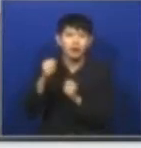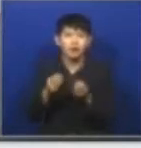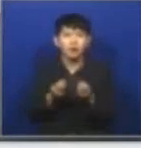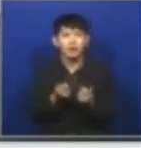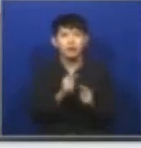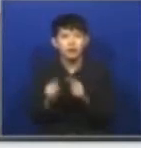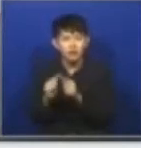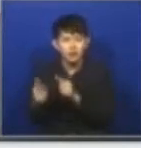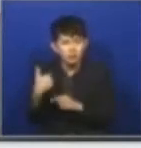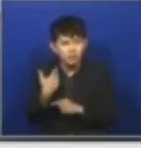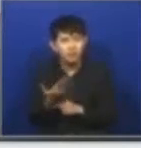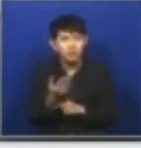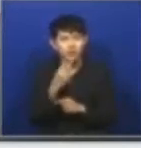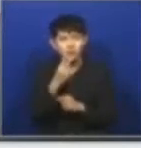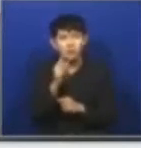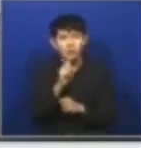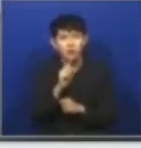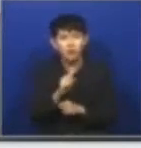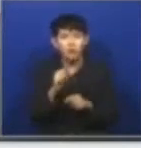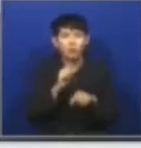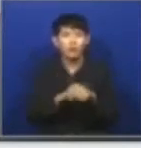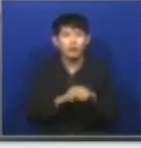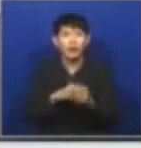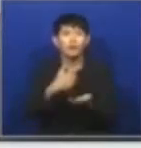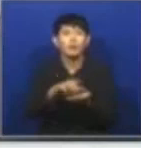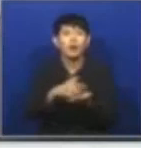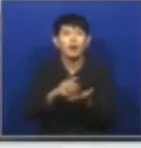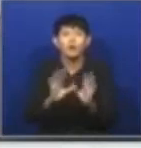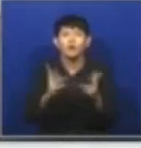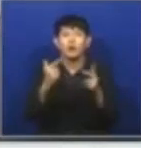ายตัวเฉพาะหัวเรื่องหมดเวลาแล้ว